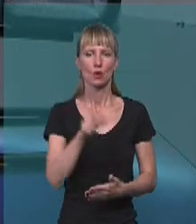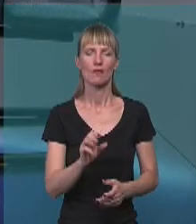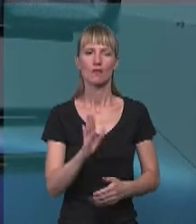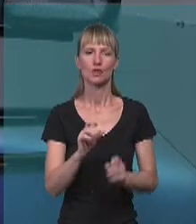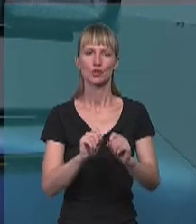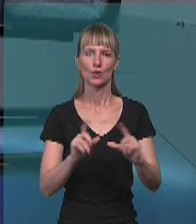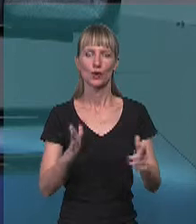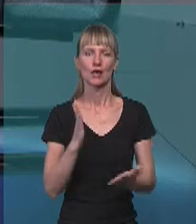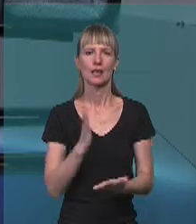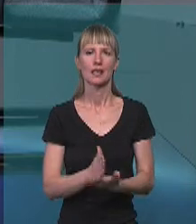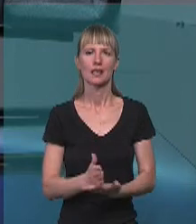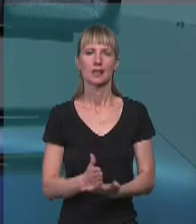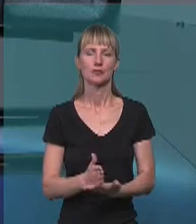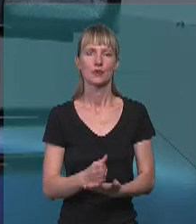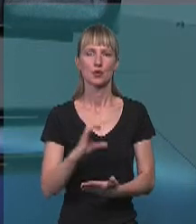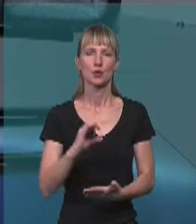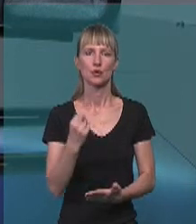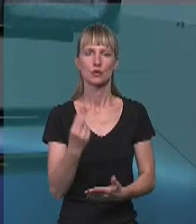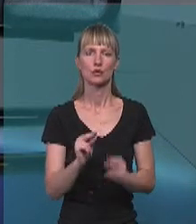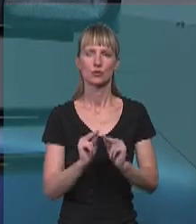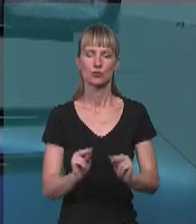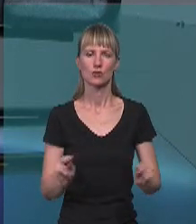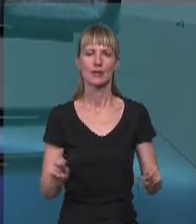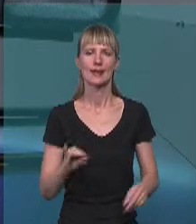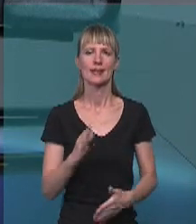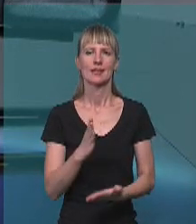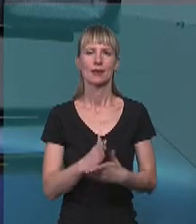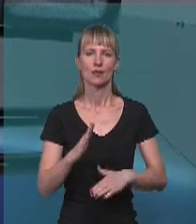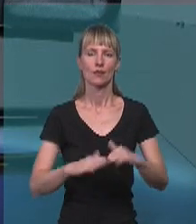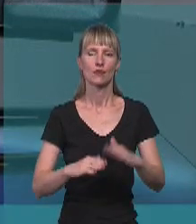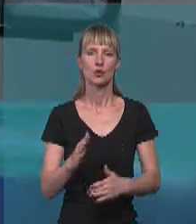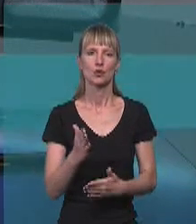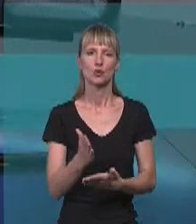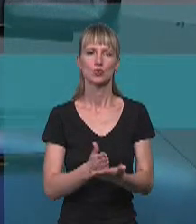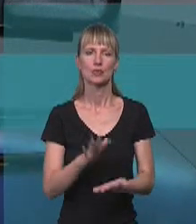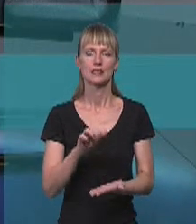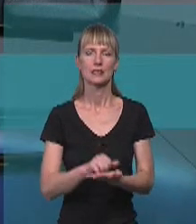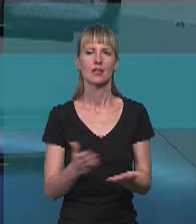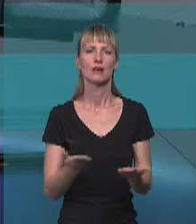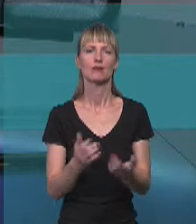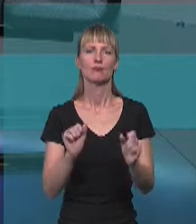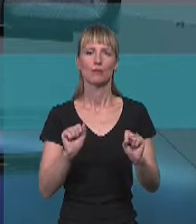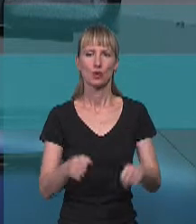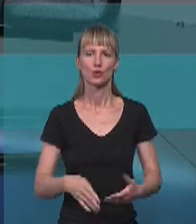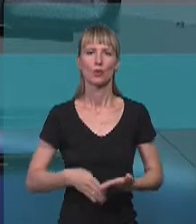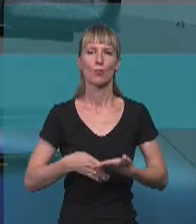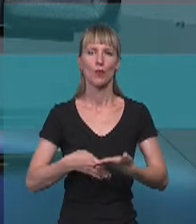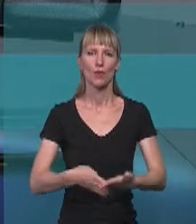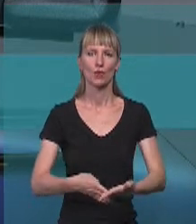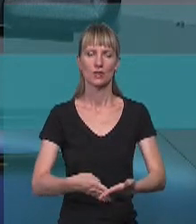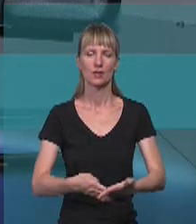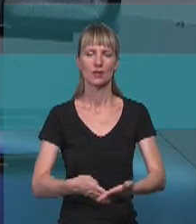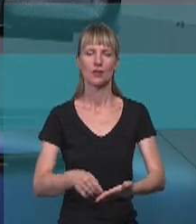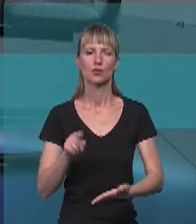школі, є соціальні педагоги, і є фахівці служби зайнятості, які можуть допомогти, тому